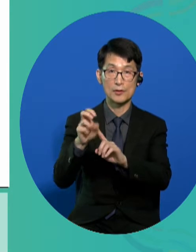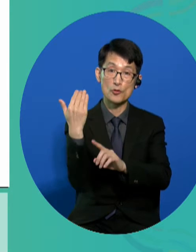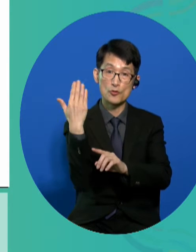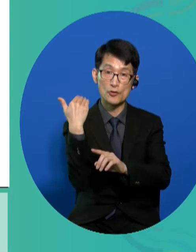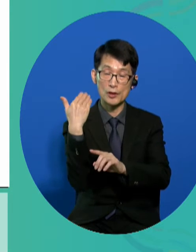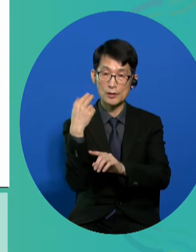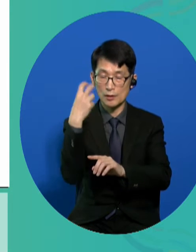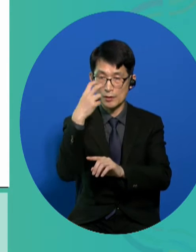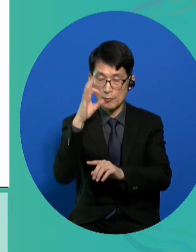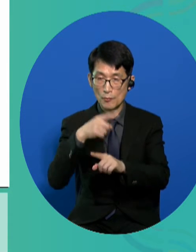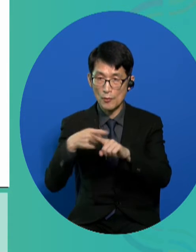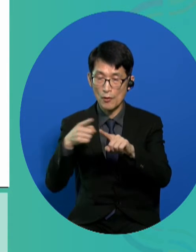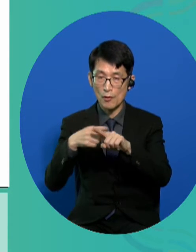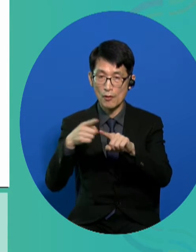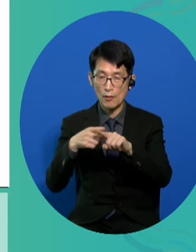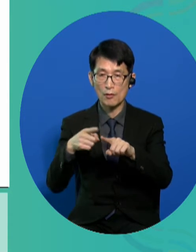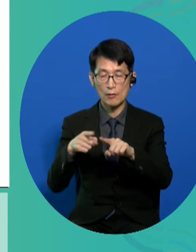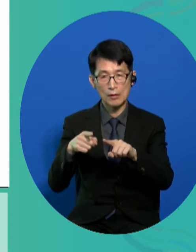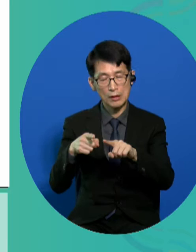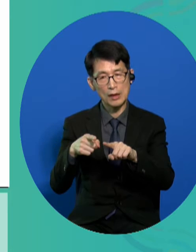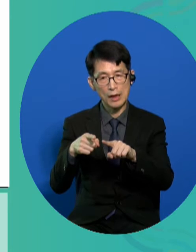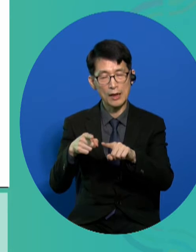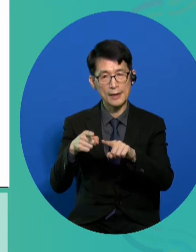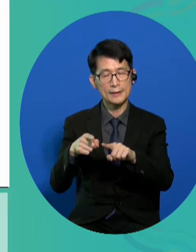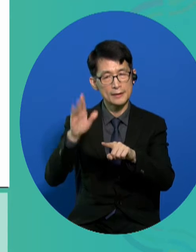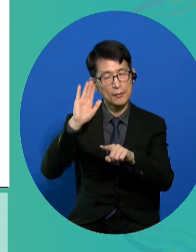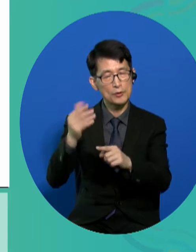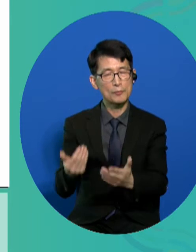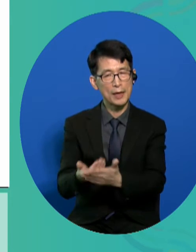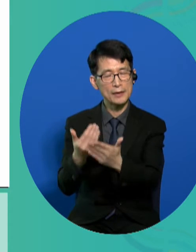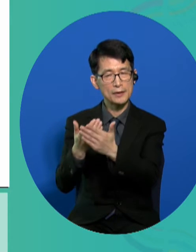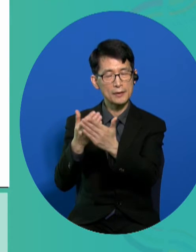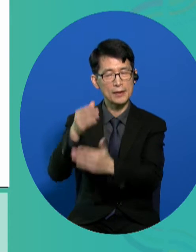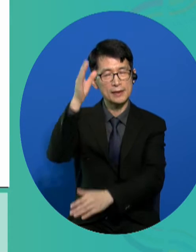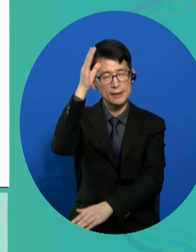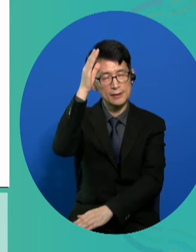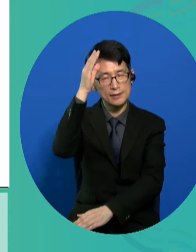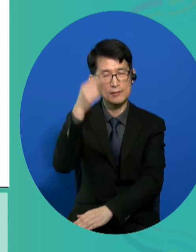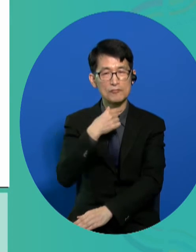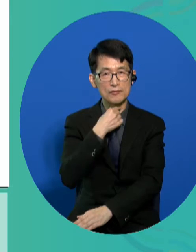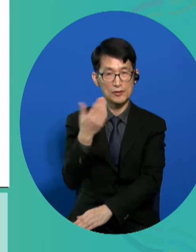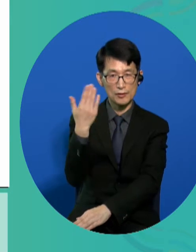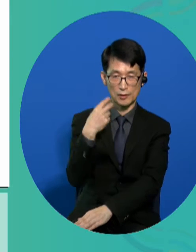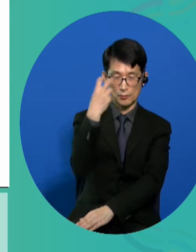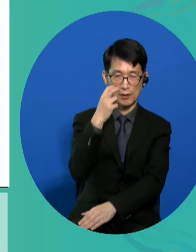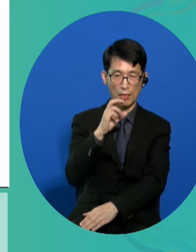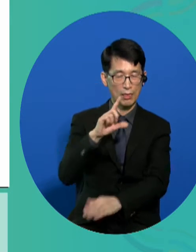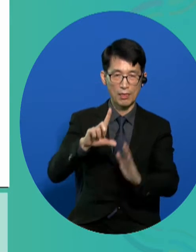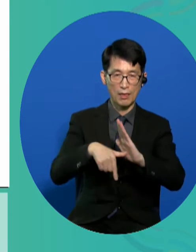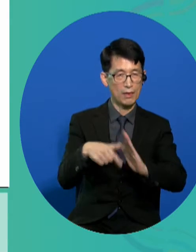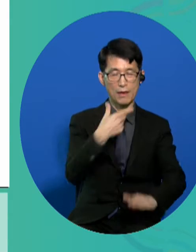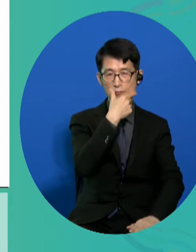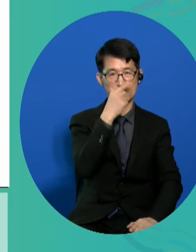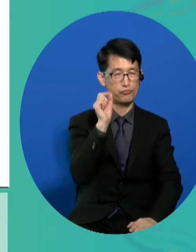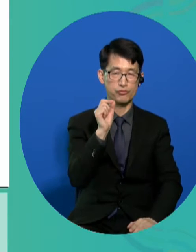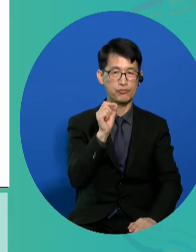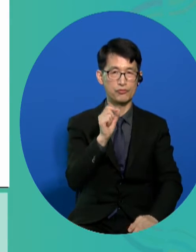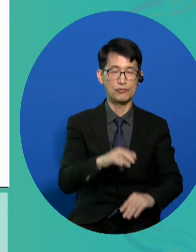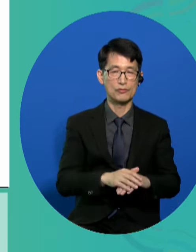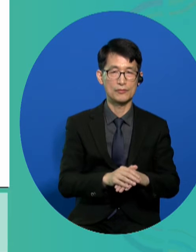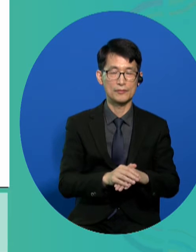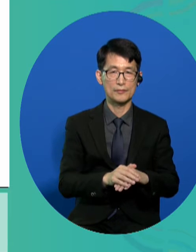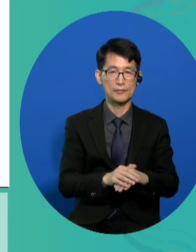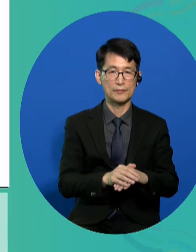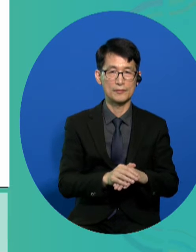해에는 더 좋은 결과가 나타났으면 하는 바람을 갖고 있었습니다. 더 많은 국가들이 이와 같이 중요한 ICT 접근성